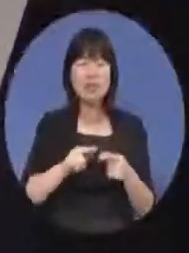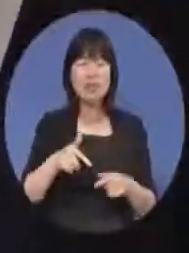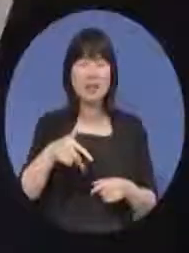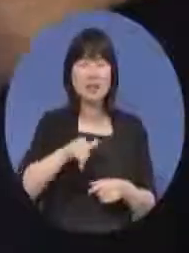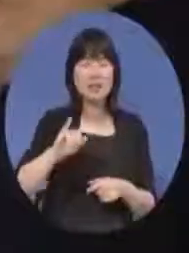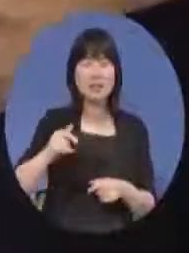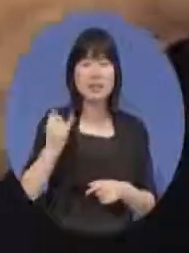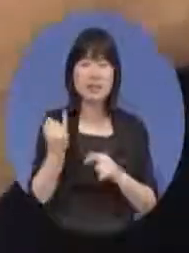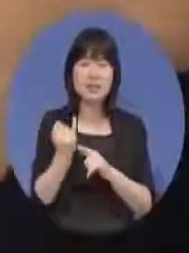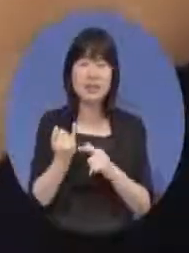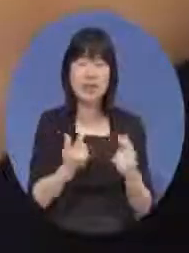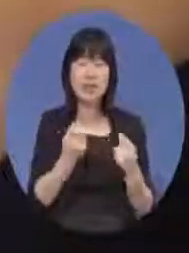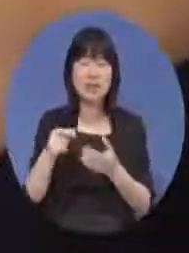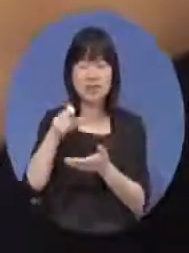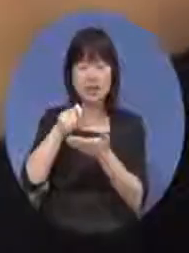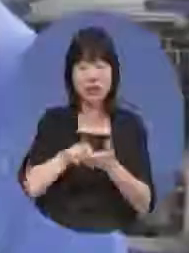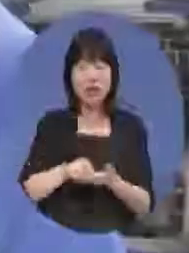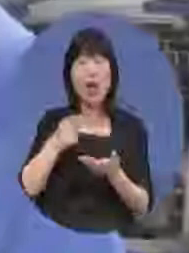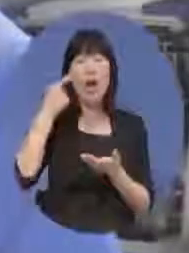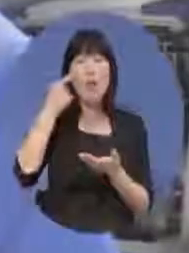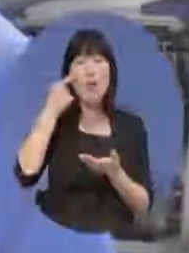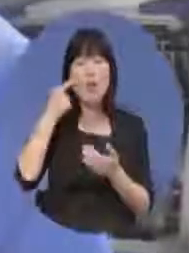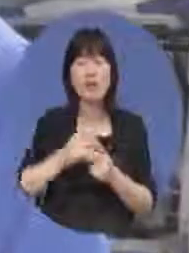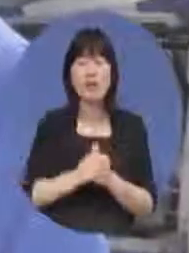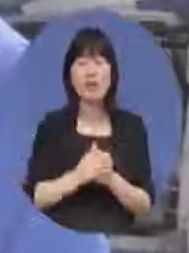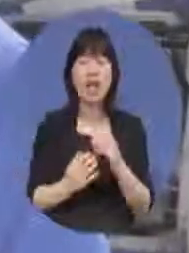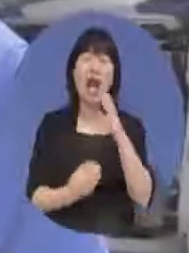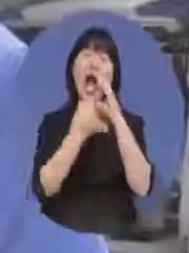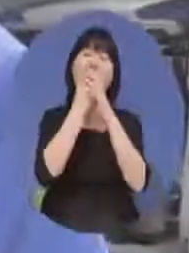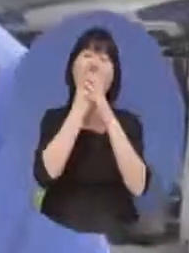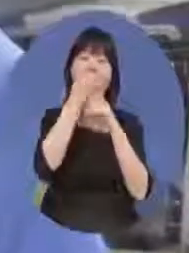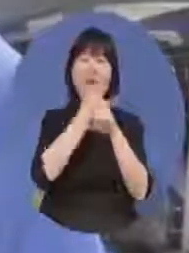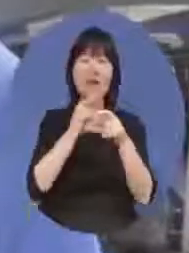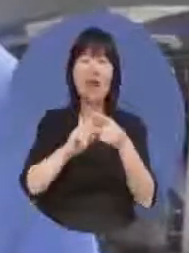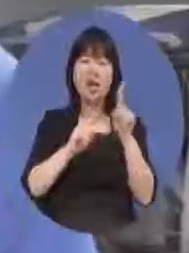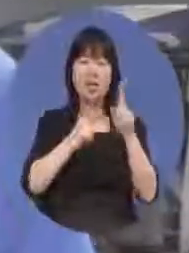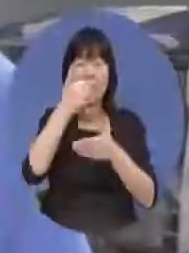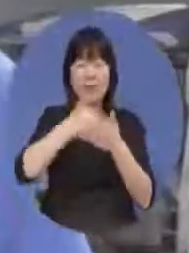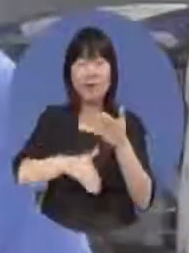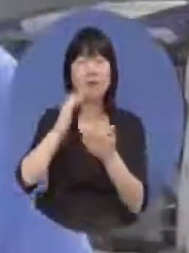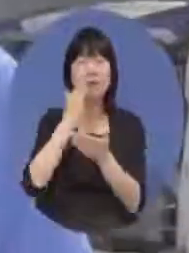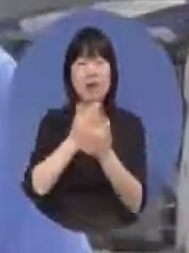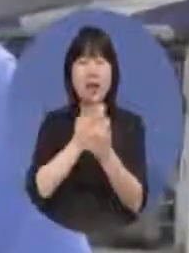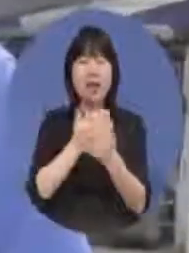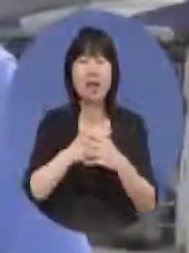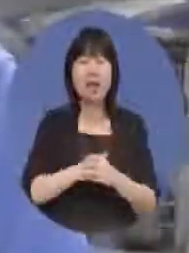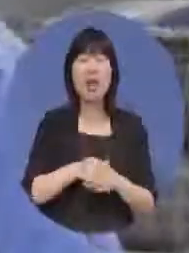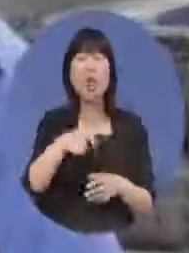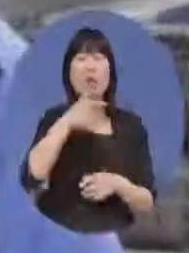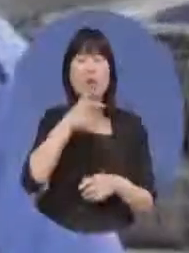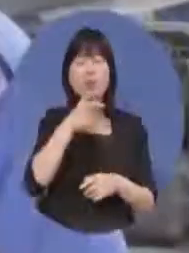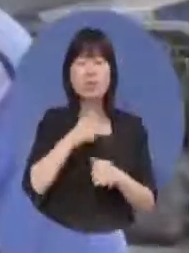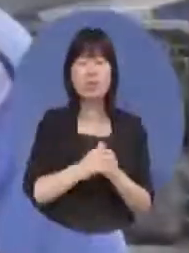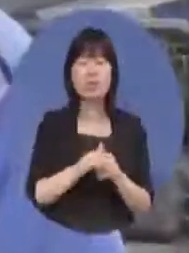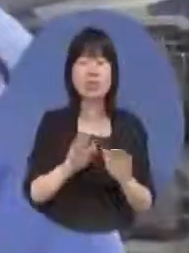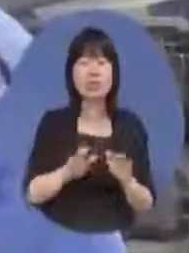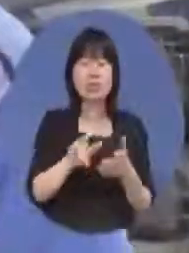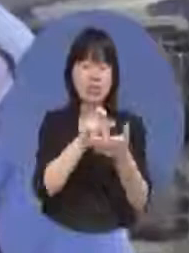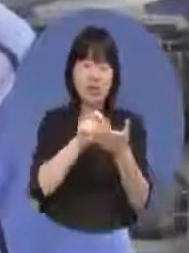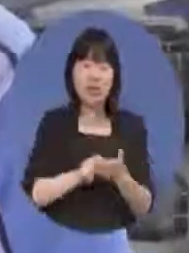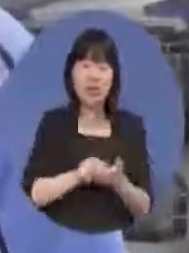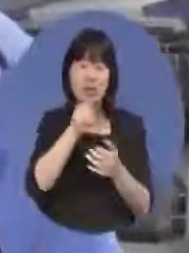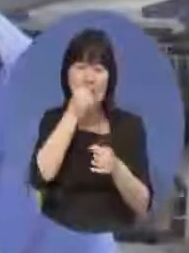지연이하고 같이 적어봤어요. 입안에 들어간 거는 하나도 빠짐없이 물까지도 지연이가 이거를